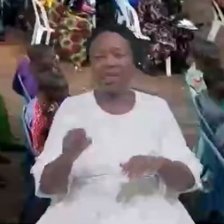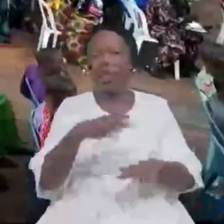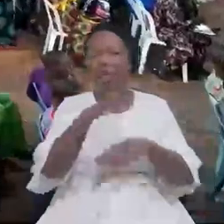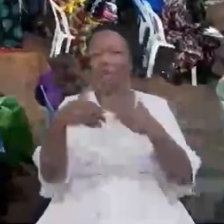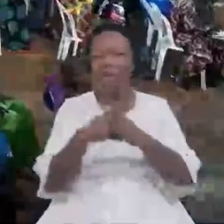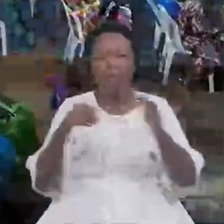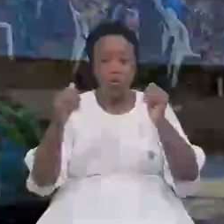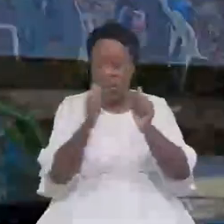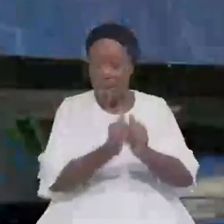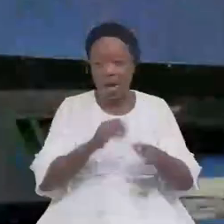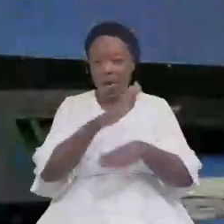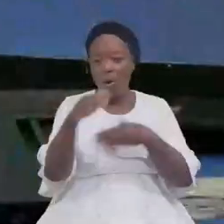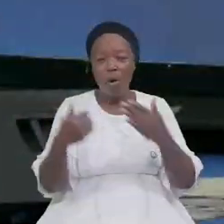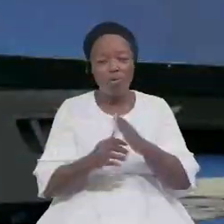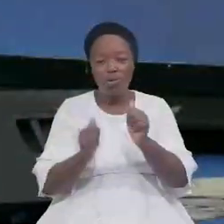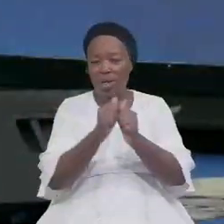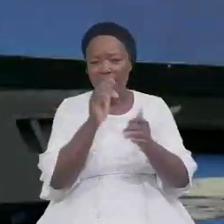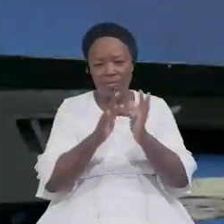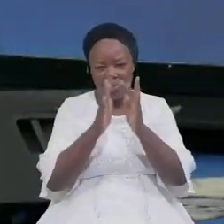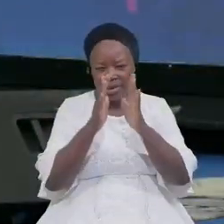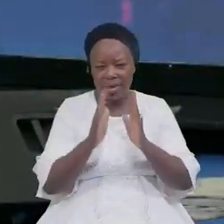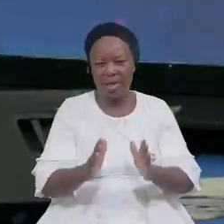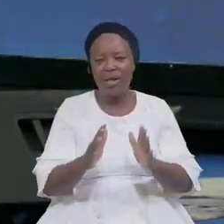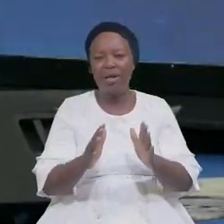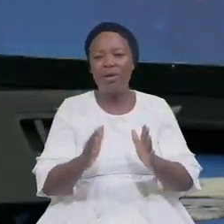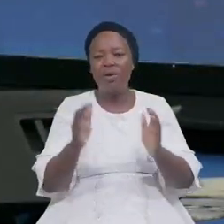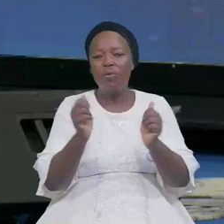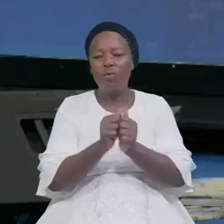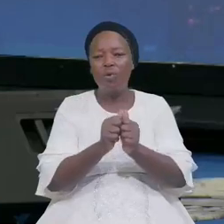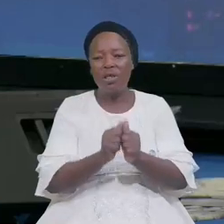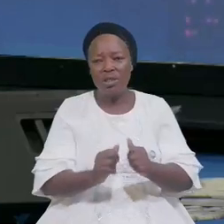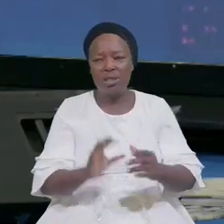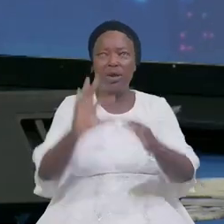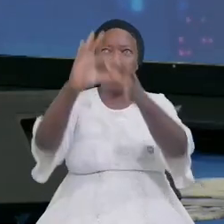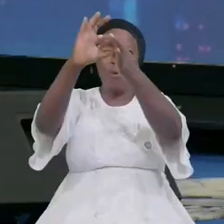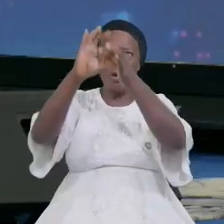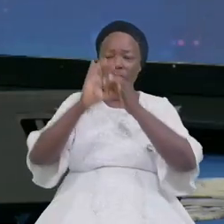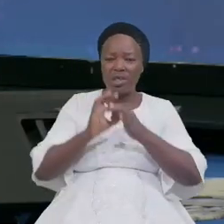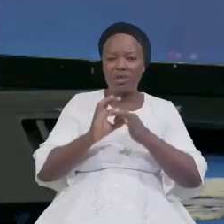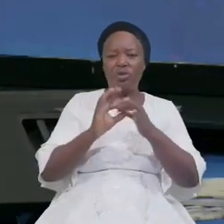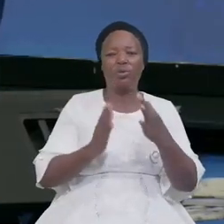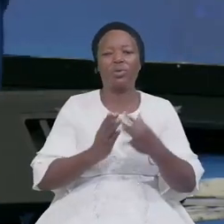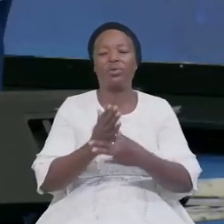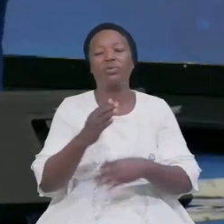chrétien entier avec la réconciliation à travers la foi.